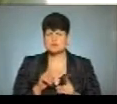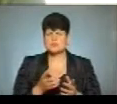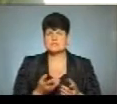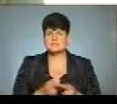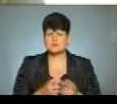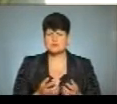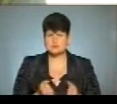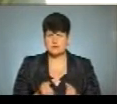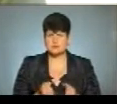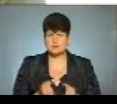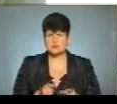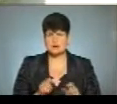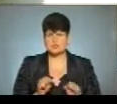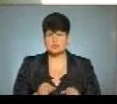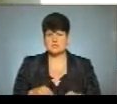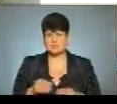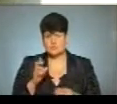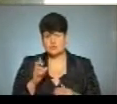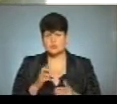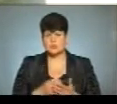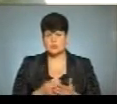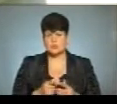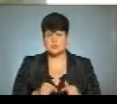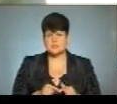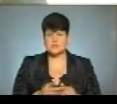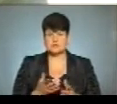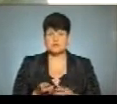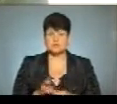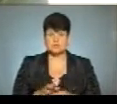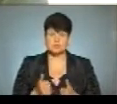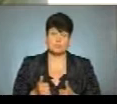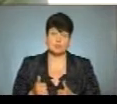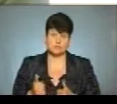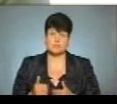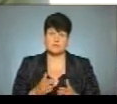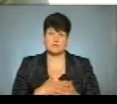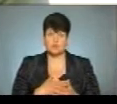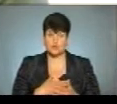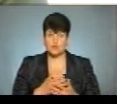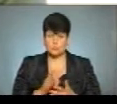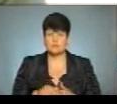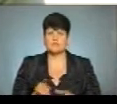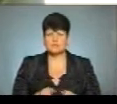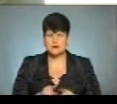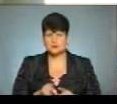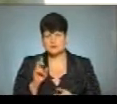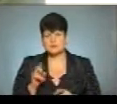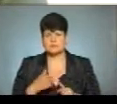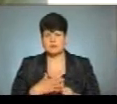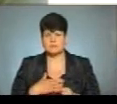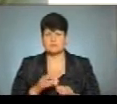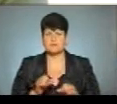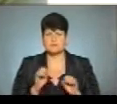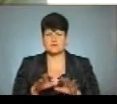тако просто можуть і бюджетним організаціям, ви сюди не вхайтеся. Але якщо вже вони прийшли, добре, ми вас любимо, так ви так само бюджетна, як ми. Ми